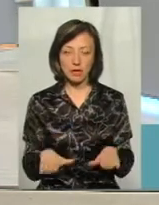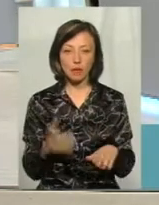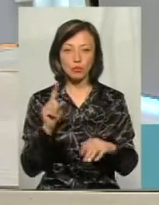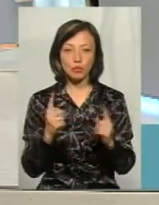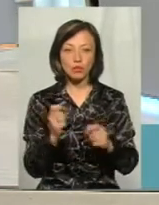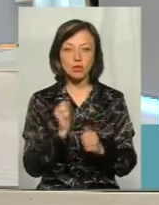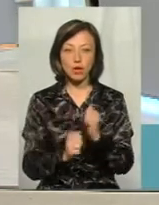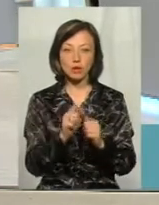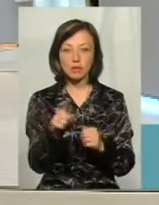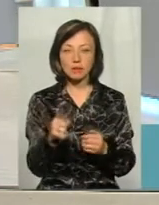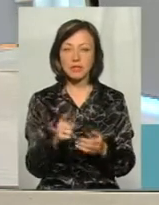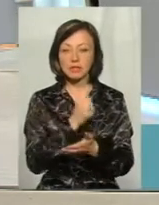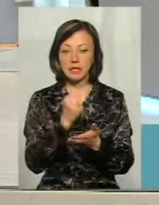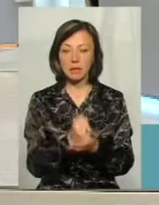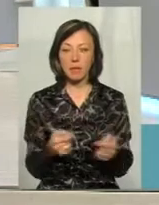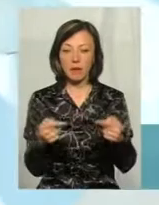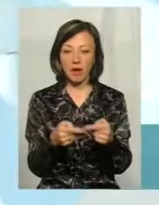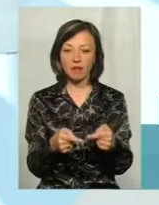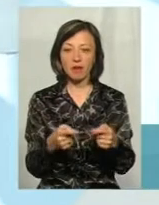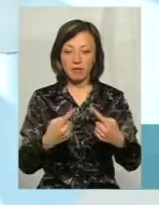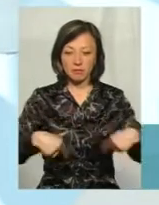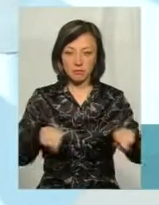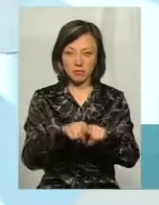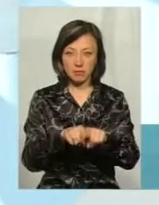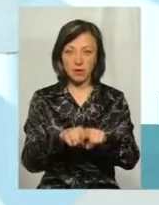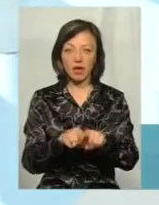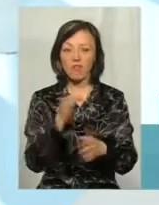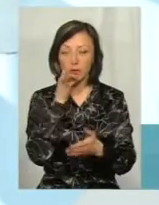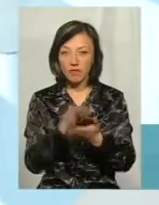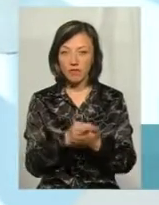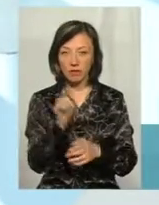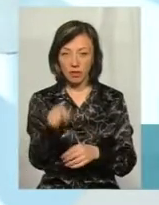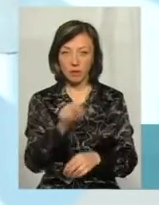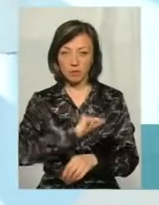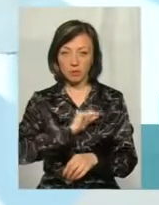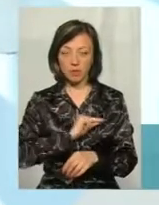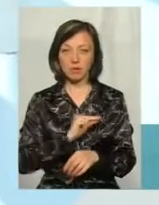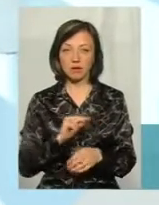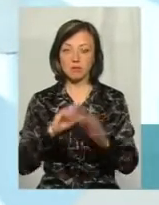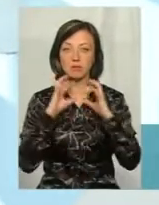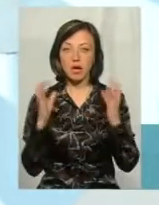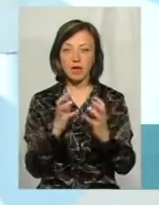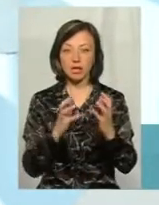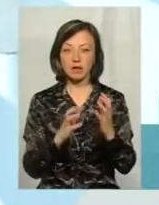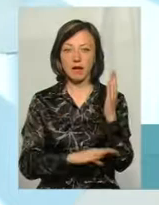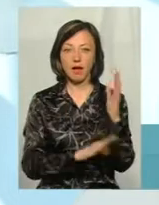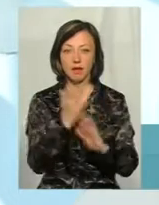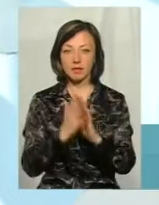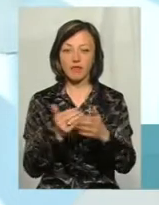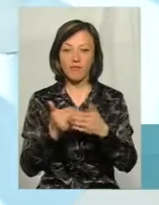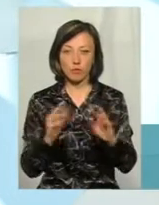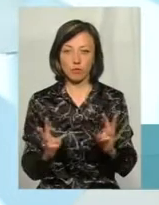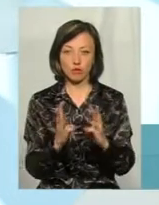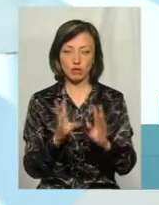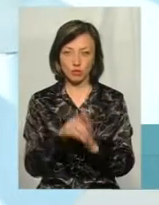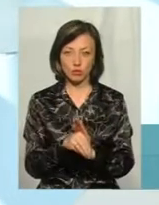що за кожним з ним закріплена певна ділянка, за яку він відповідає, значить, в плані збереження лісів, в тому числі і від пожеж.